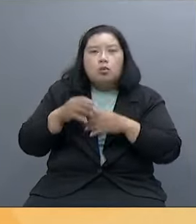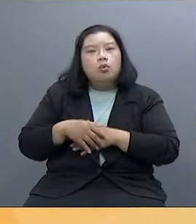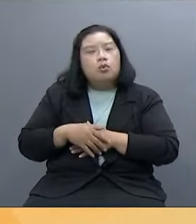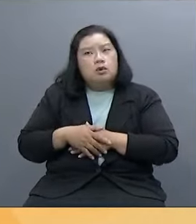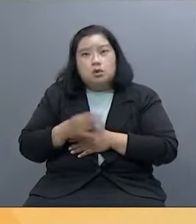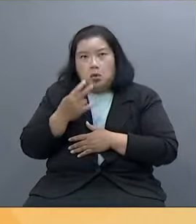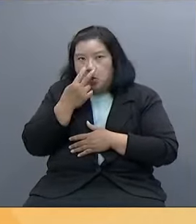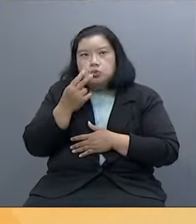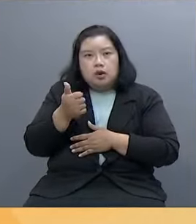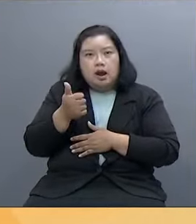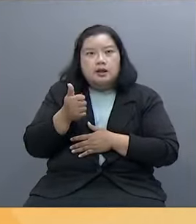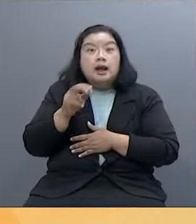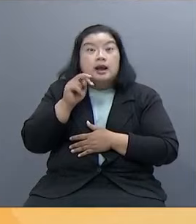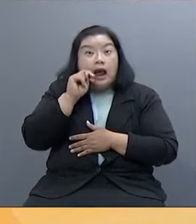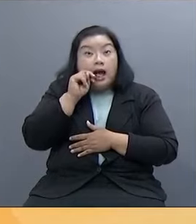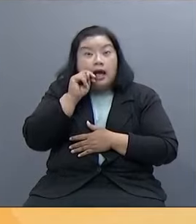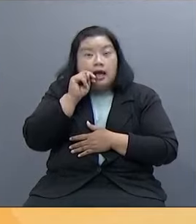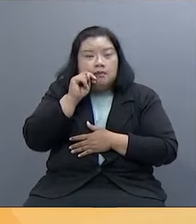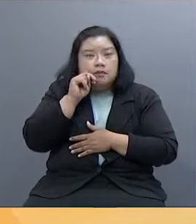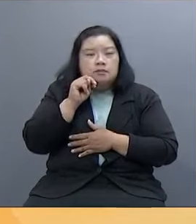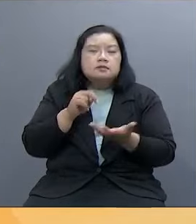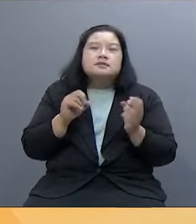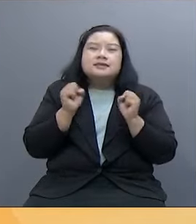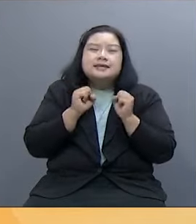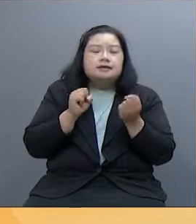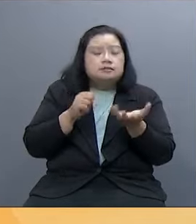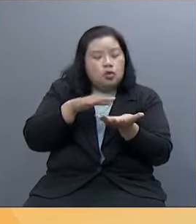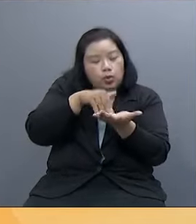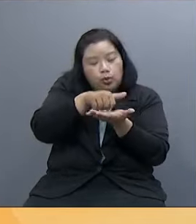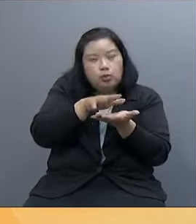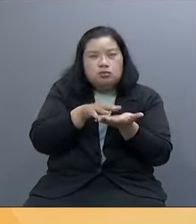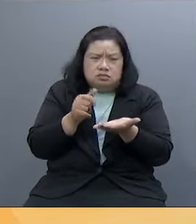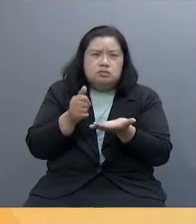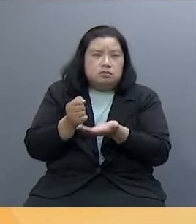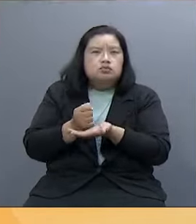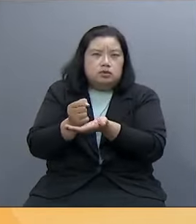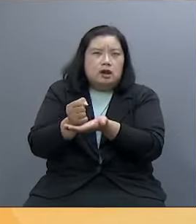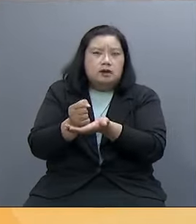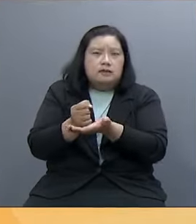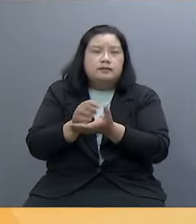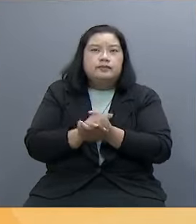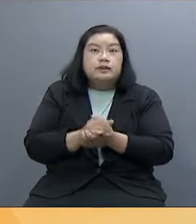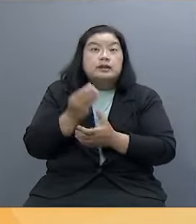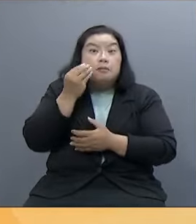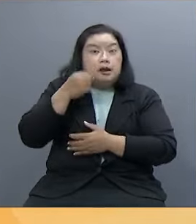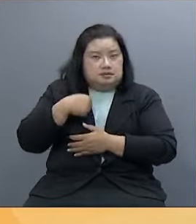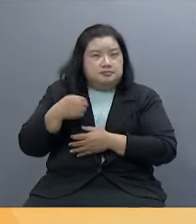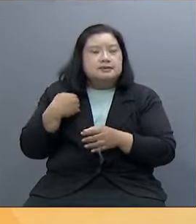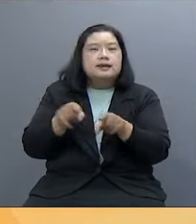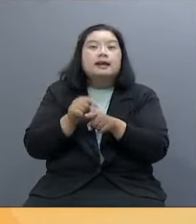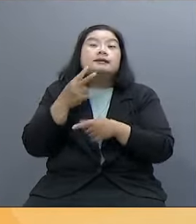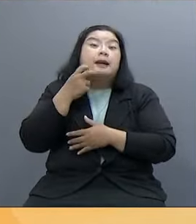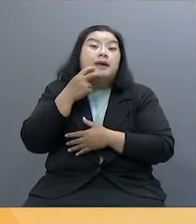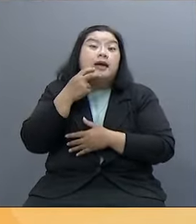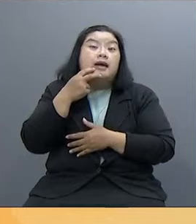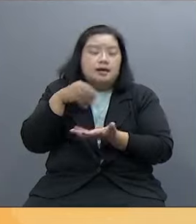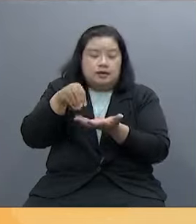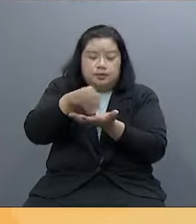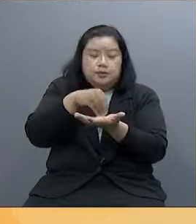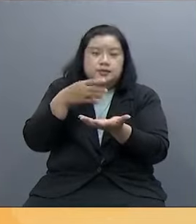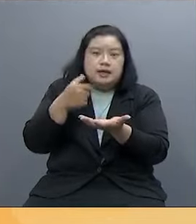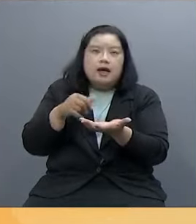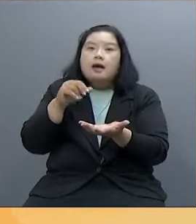ทีให้น้ำกินเย็นๆนะคะเพราะว่าตอนนี้อากาศร้อนมาก ค่ะอย่างที่บ้านพีเนี่ยเอาน้ำแข็งให้เลยนะคะ ใช ่น้องจะอารมณ์ดีมากขึ้นเลยอ่ะ